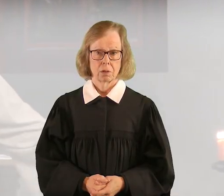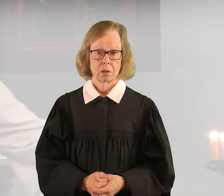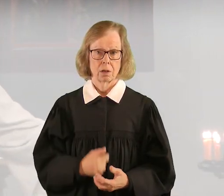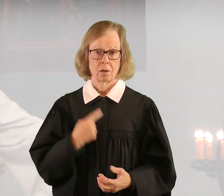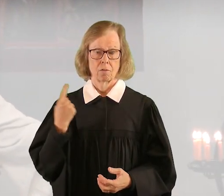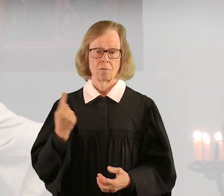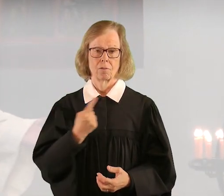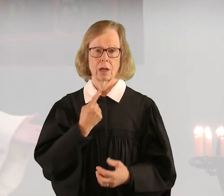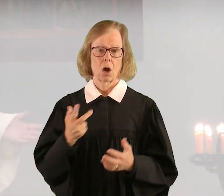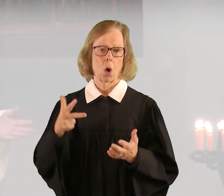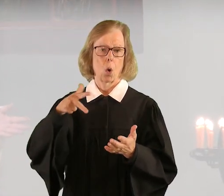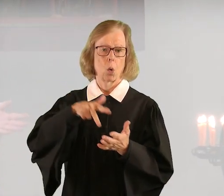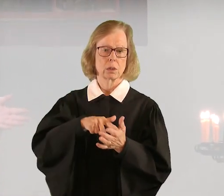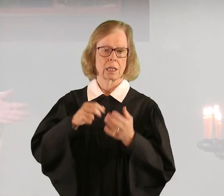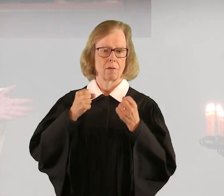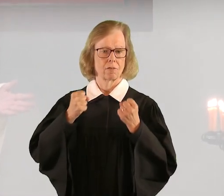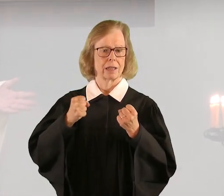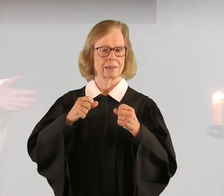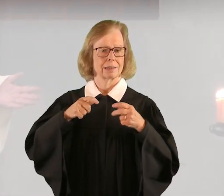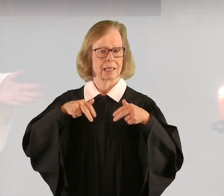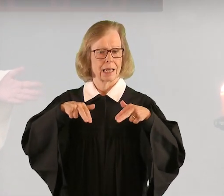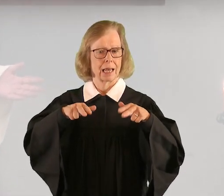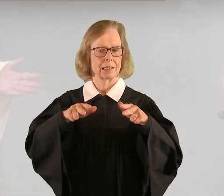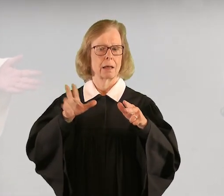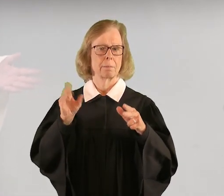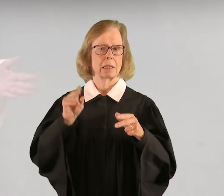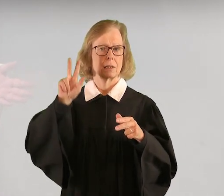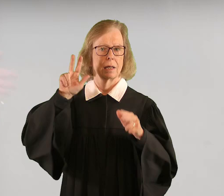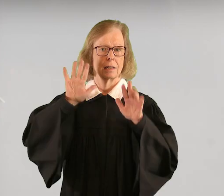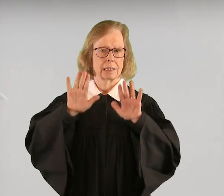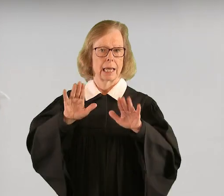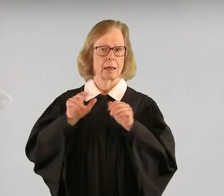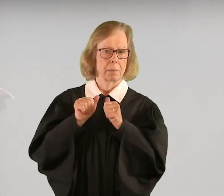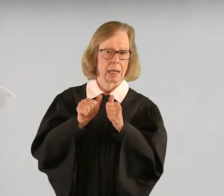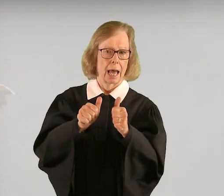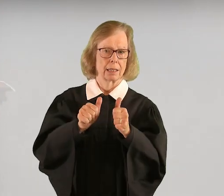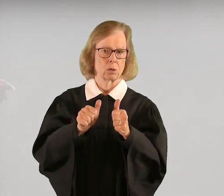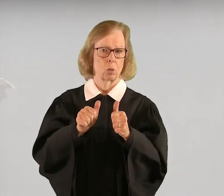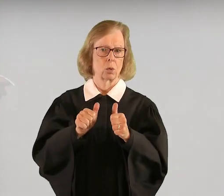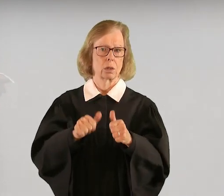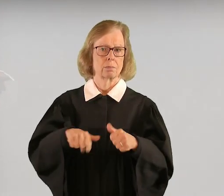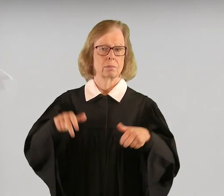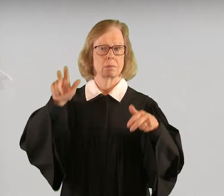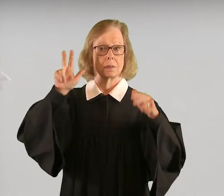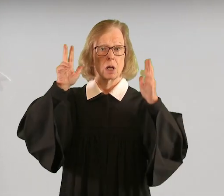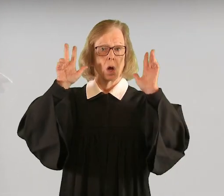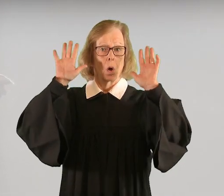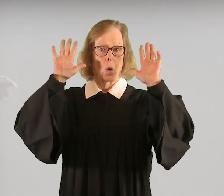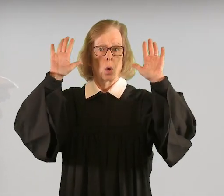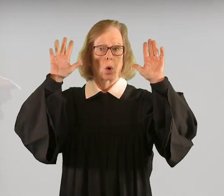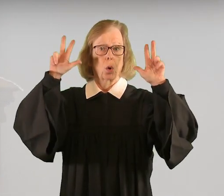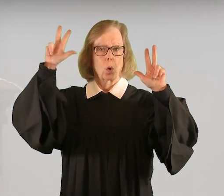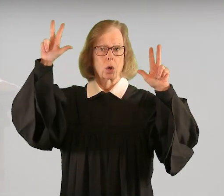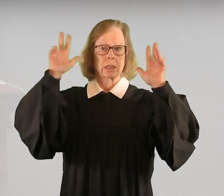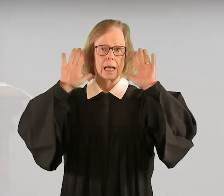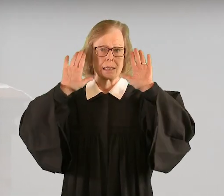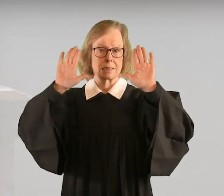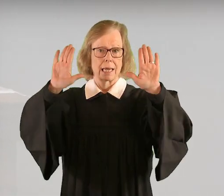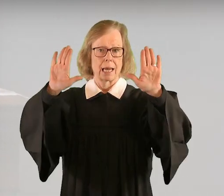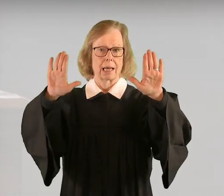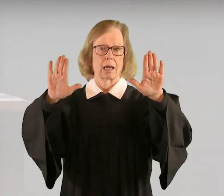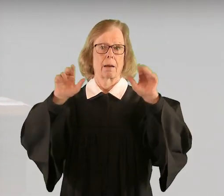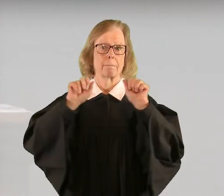Wir gehen in dieses Osterfest im Segen unseres Gottes. Der Herr segne dich, er behüte